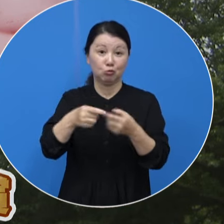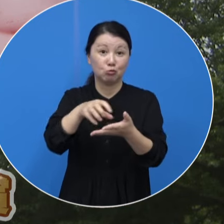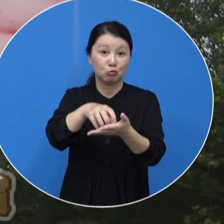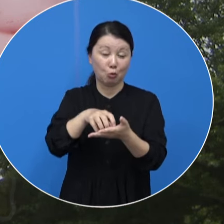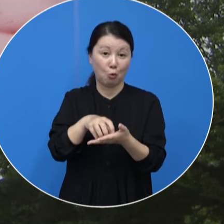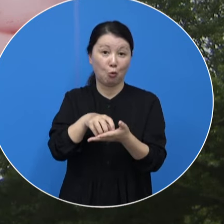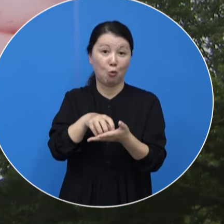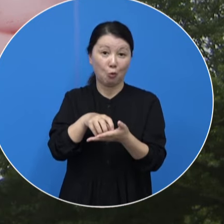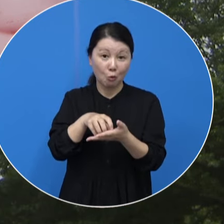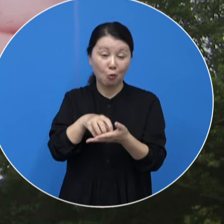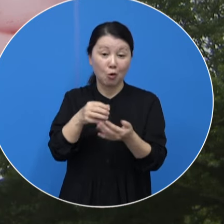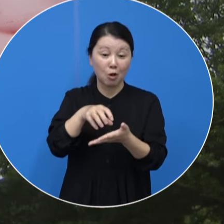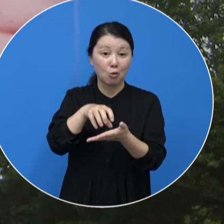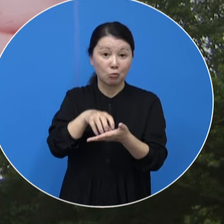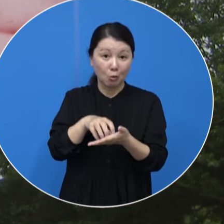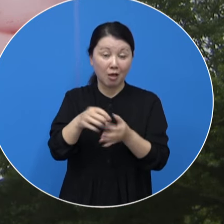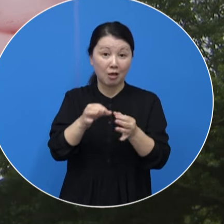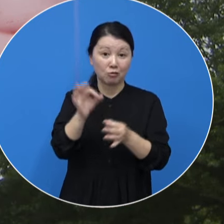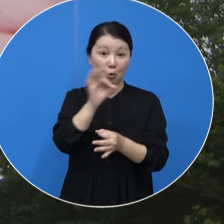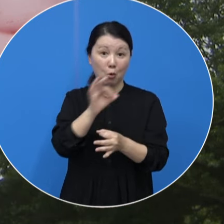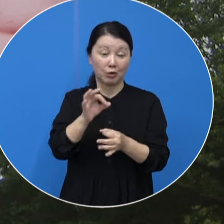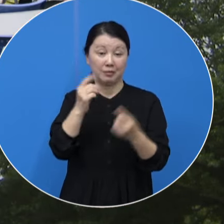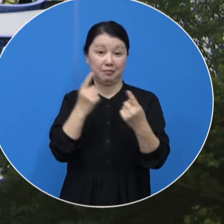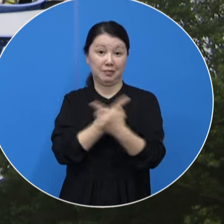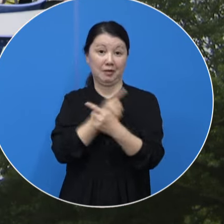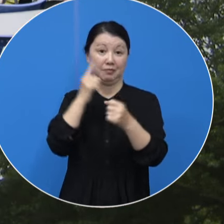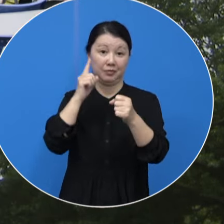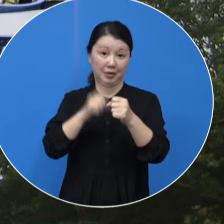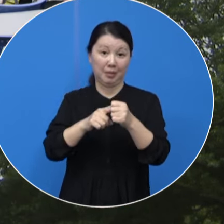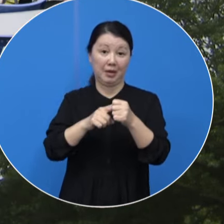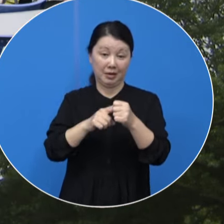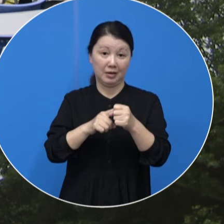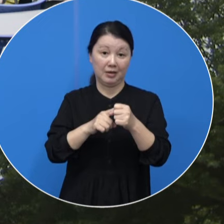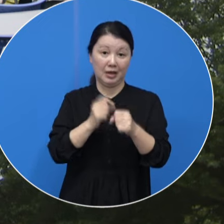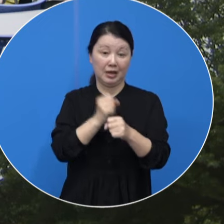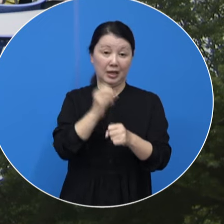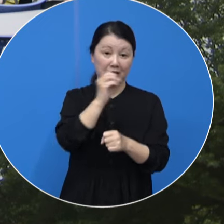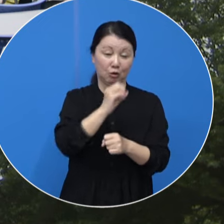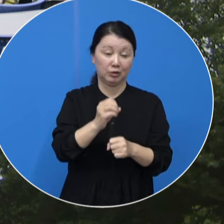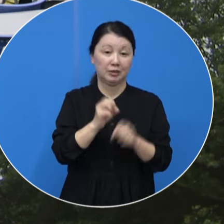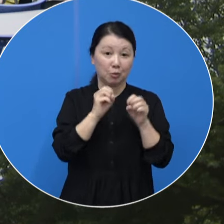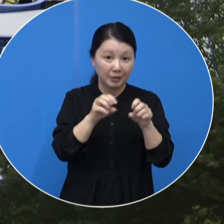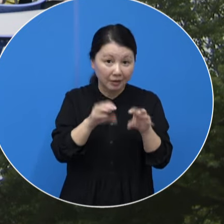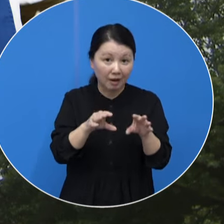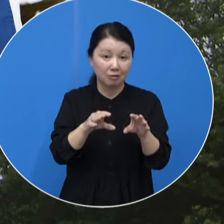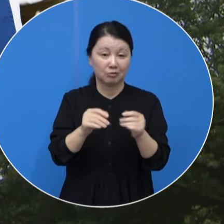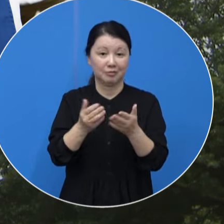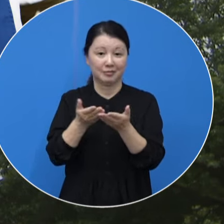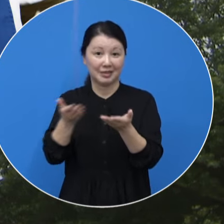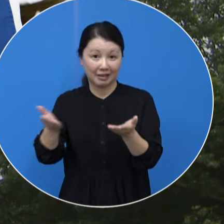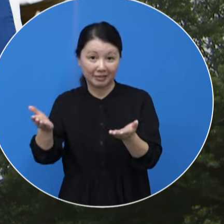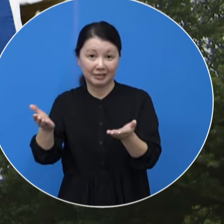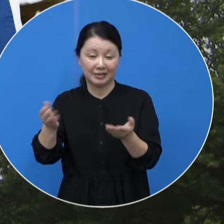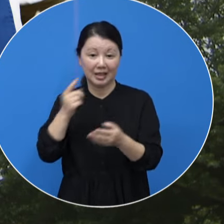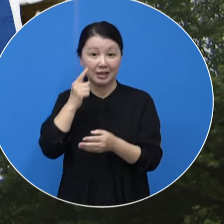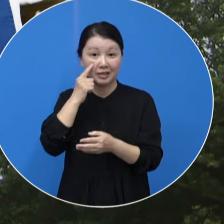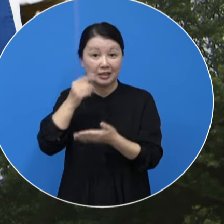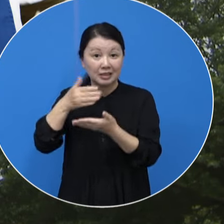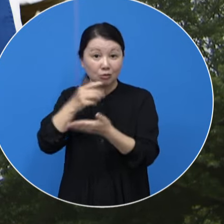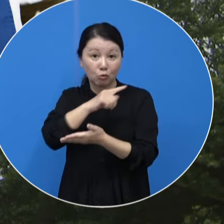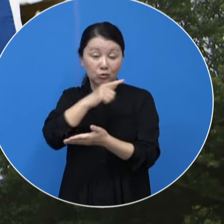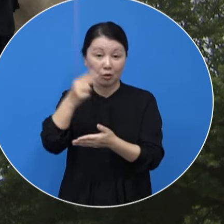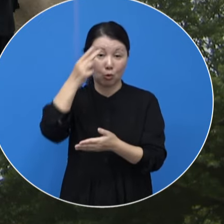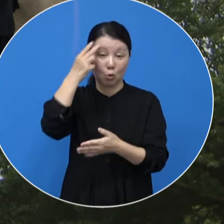賞。入賞作品の商品化に向けて、高校生による作品の PR や展示、試食